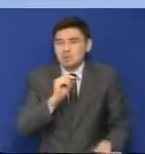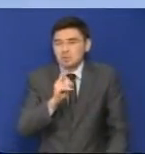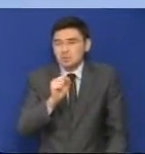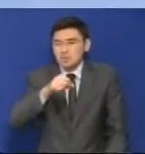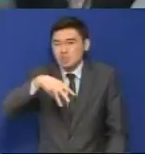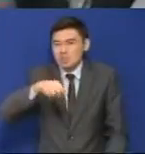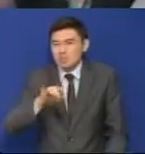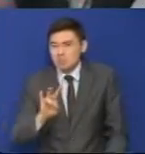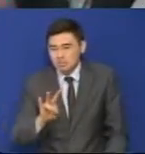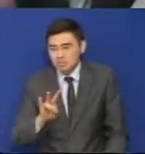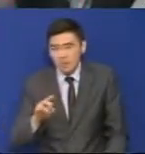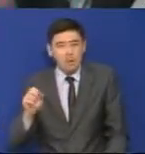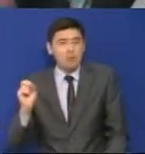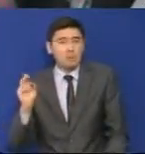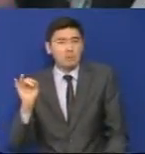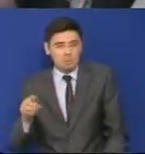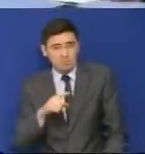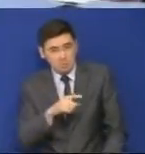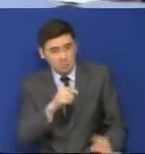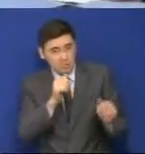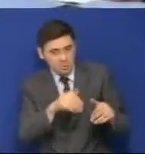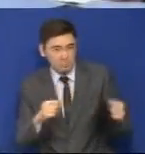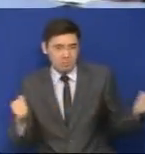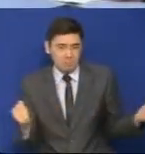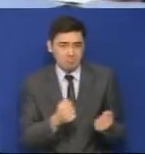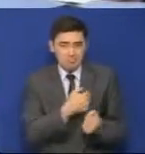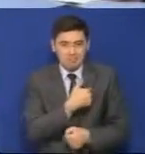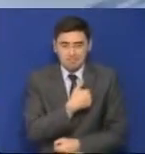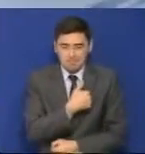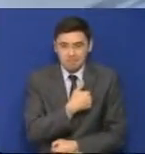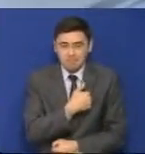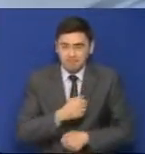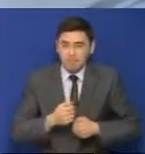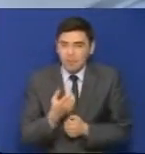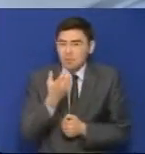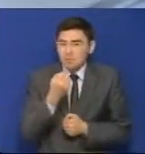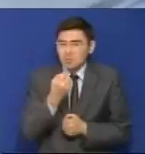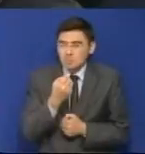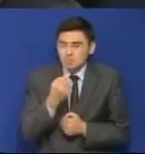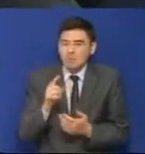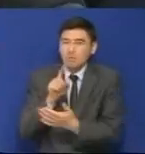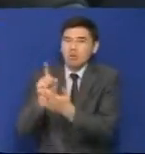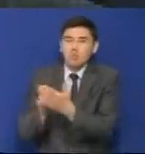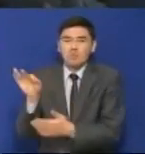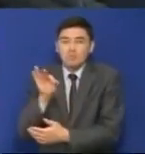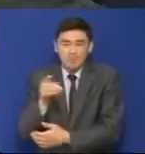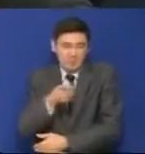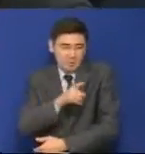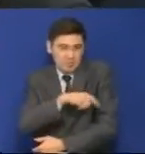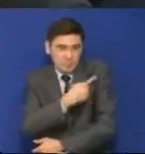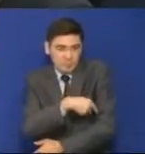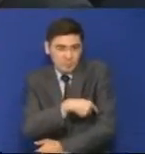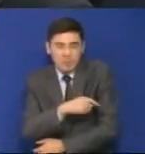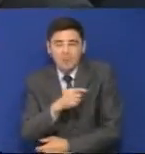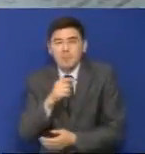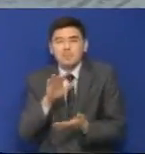оның бастамасын қолдауға уәде берді. Қабылдау барысында көрсетілетін медициналық қызметтің сапасы мен мемлекет тарапынан квотамен бөлінетін